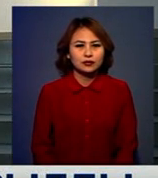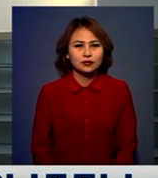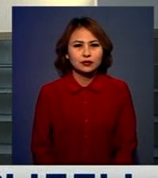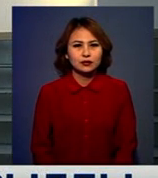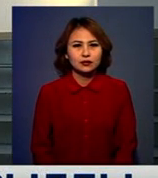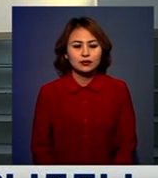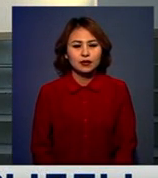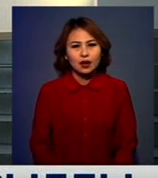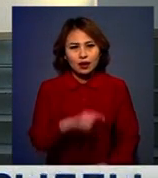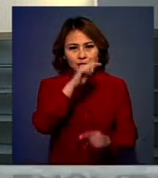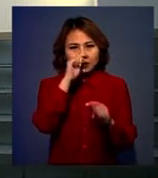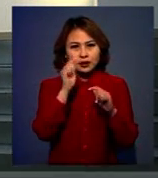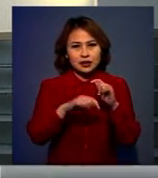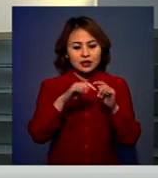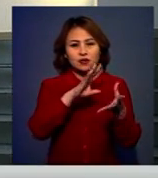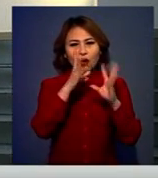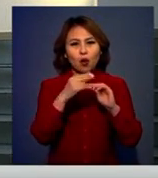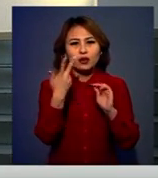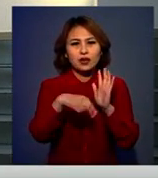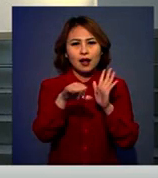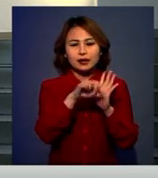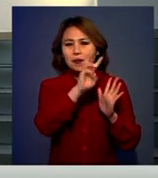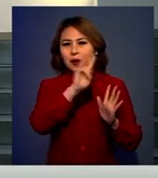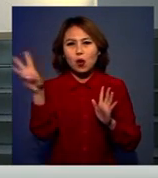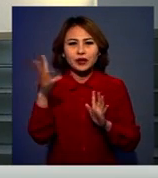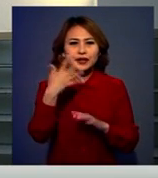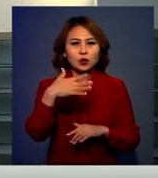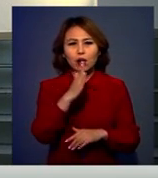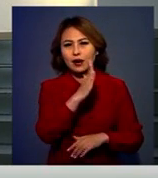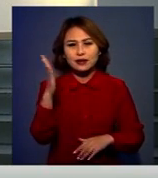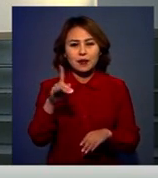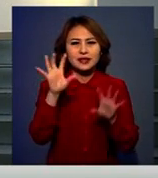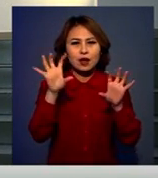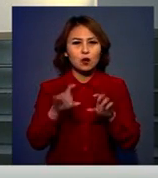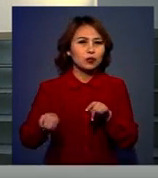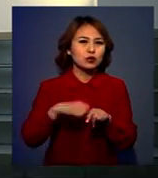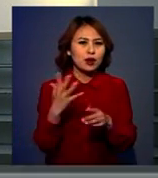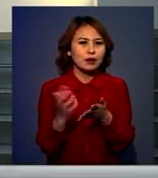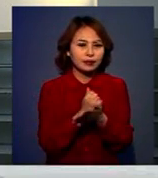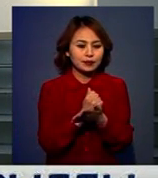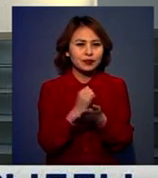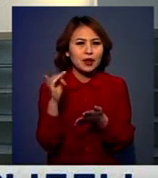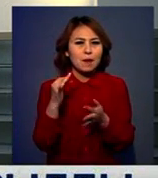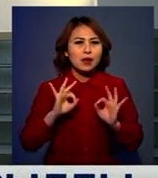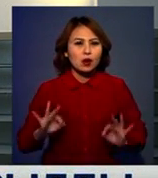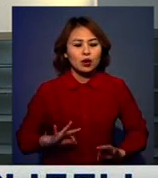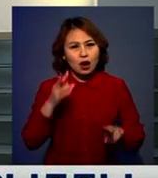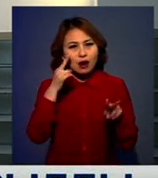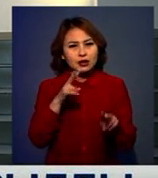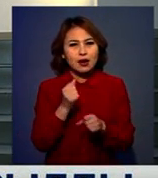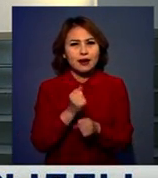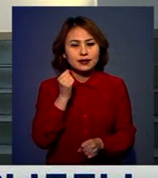Тексеріс қорытындысы бойынша сомасы 36 миллион теңгеге 100-ден астам заң бұзушылық анықталды. 34 прокурорлық қадағалау